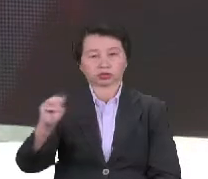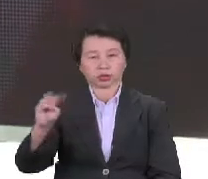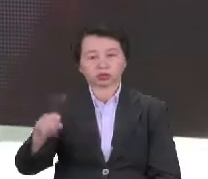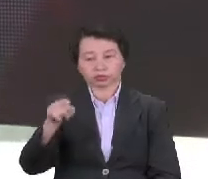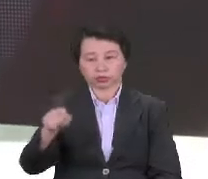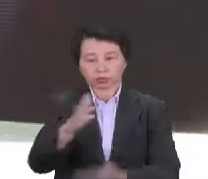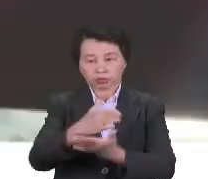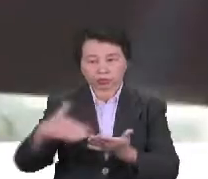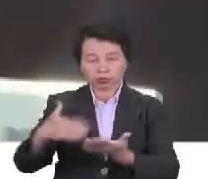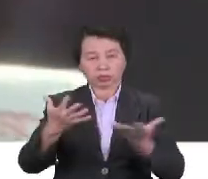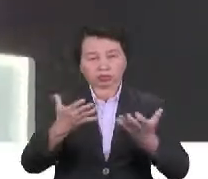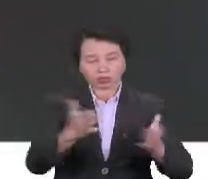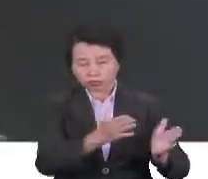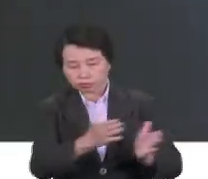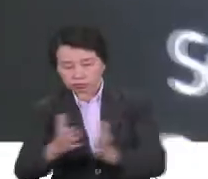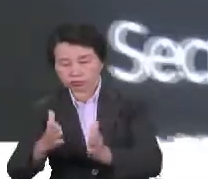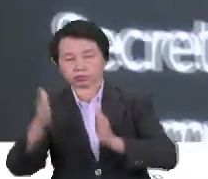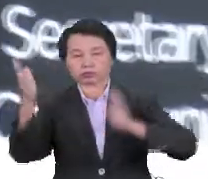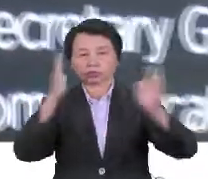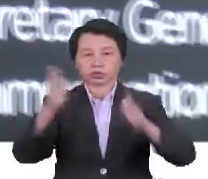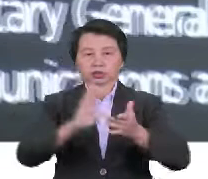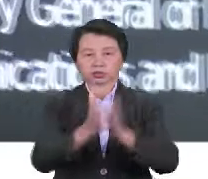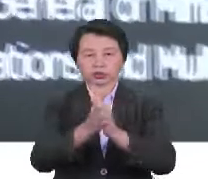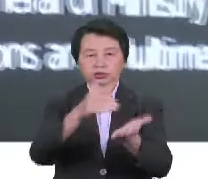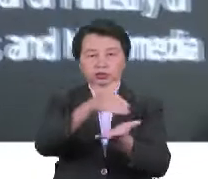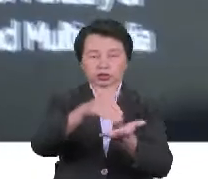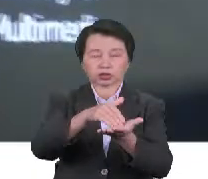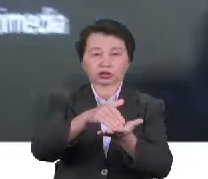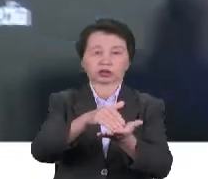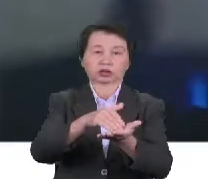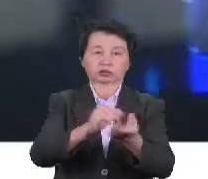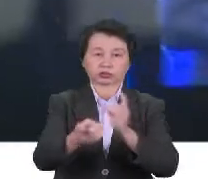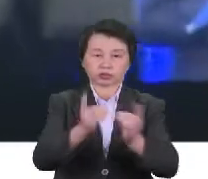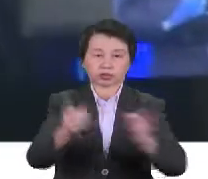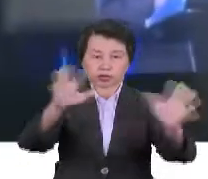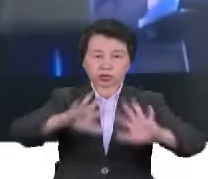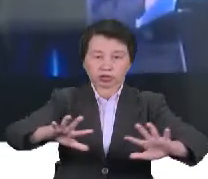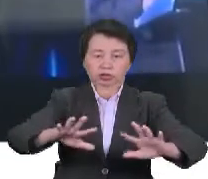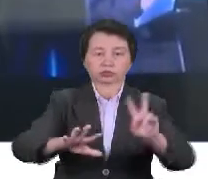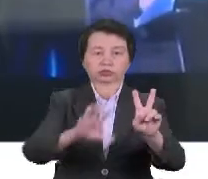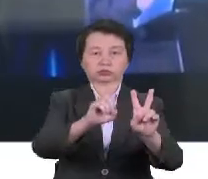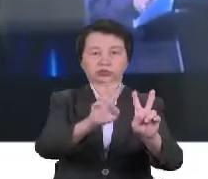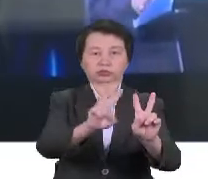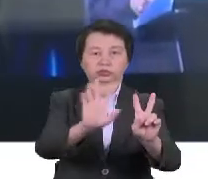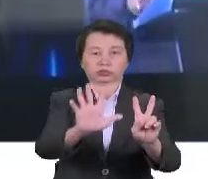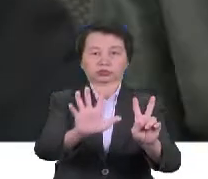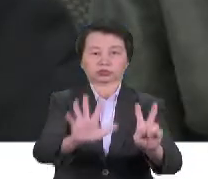merupakan sebahagian hasrat merealisasikan Malaysia sebagai hub digital ASEAN 2025.